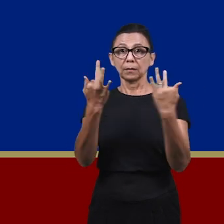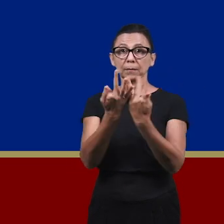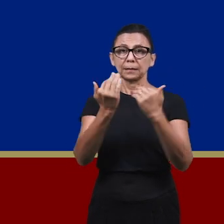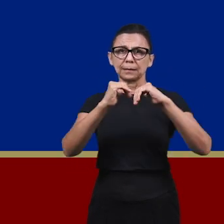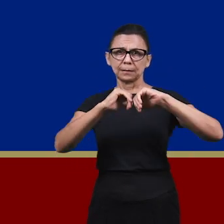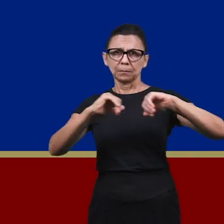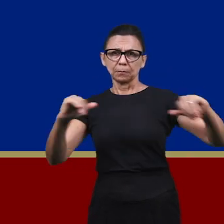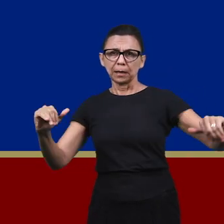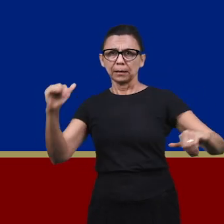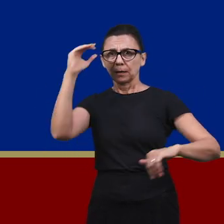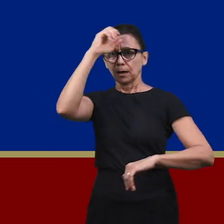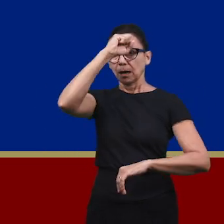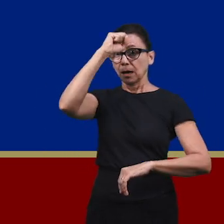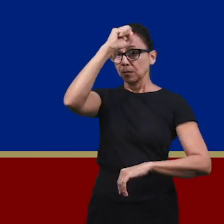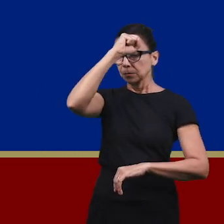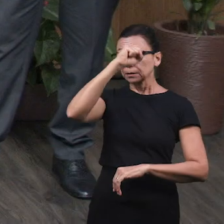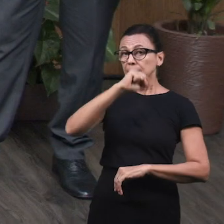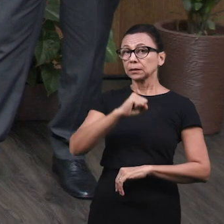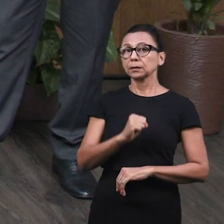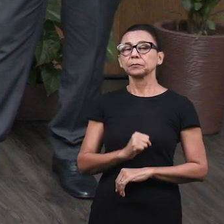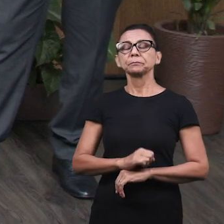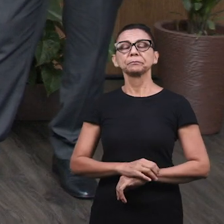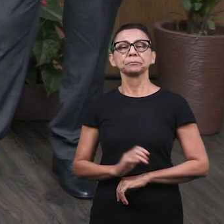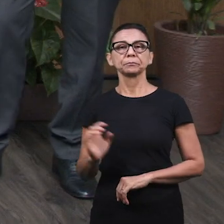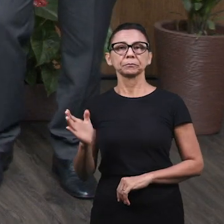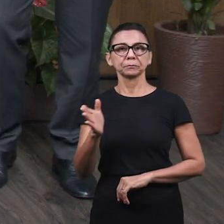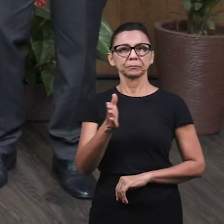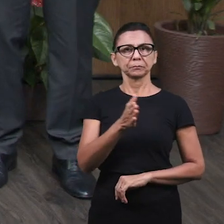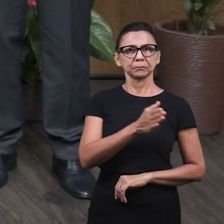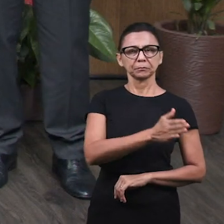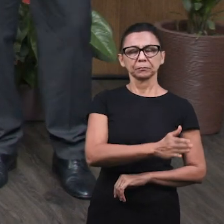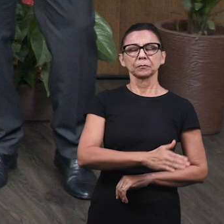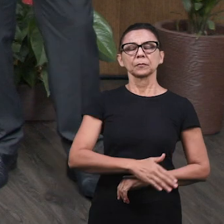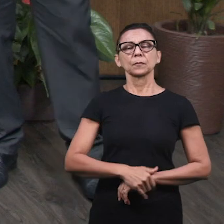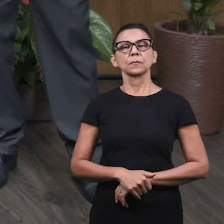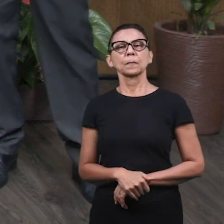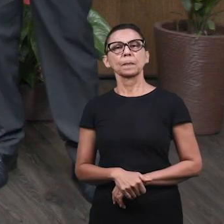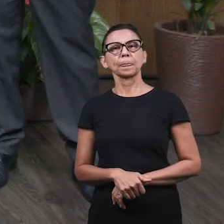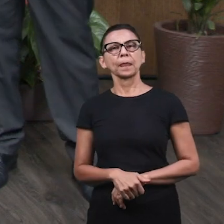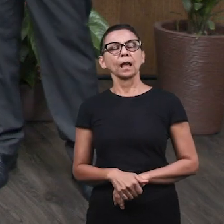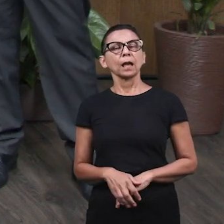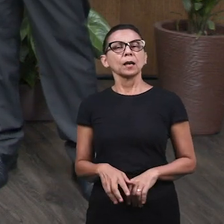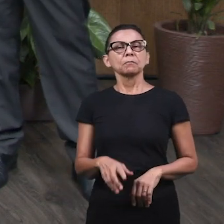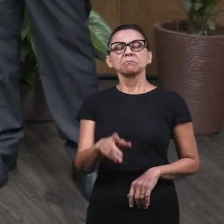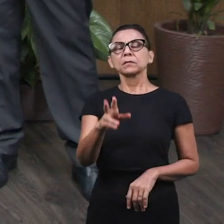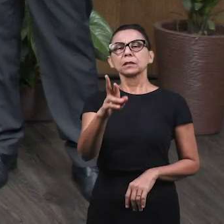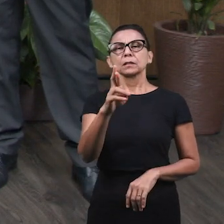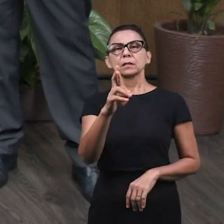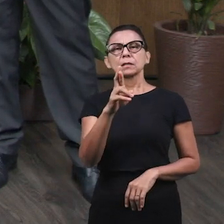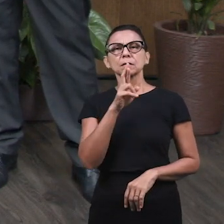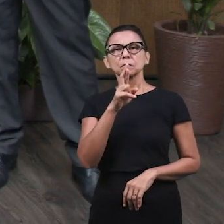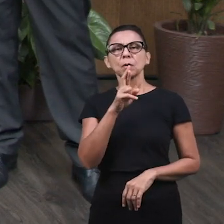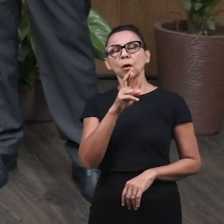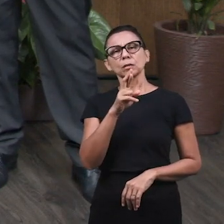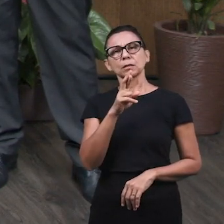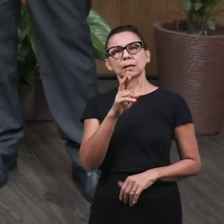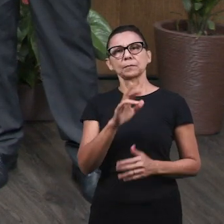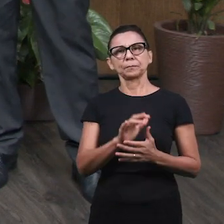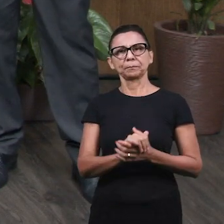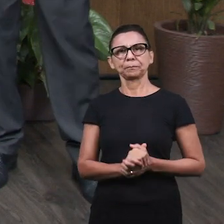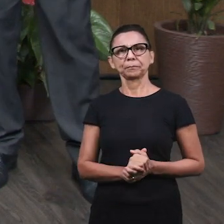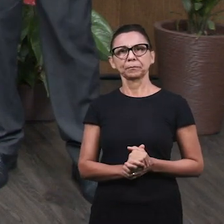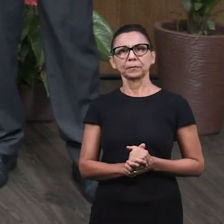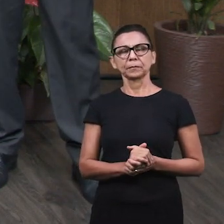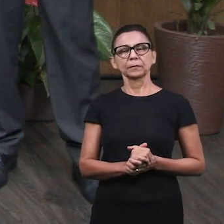famille apprendre. Amen. Nous allons continuer avec des réponses qui concernent la